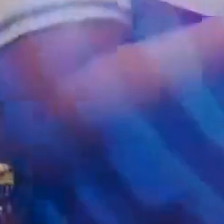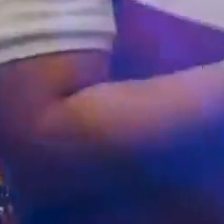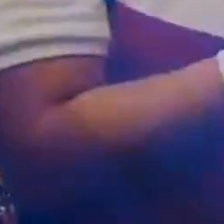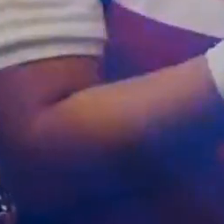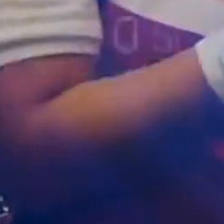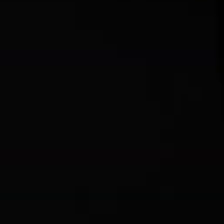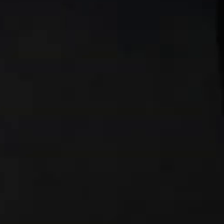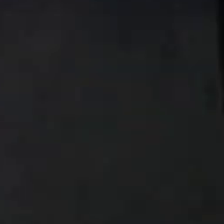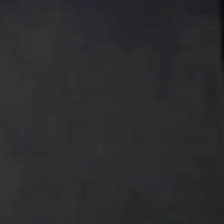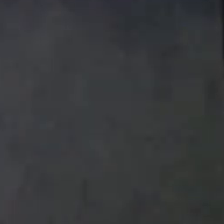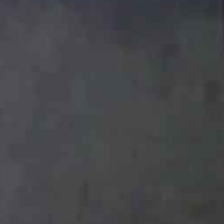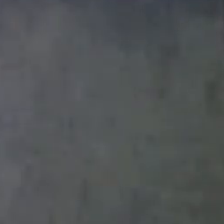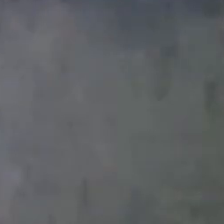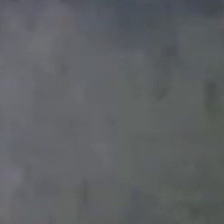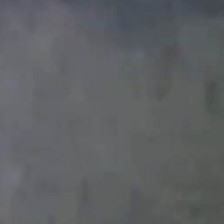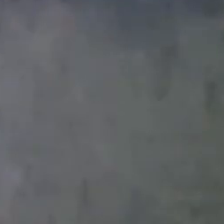saksi.